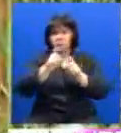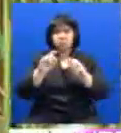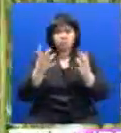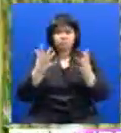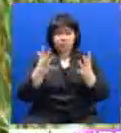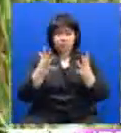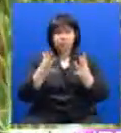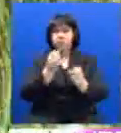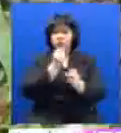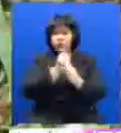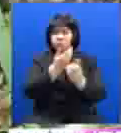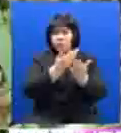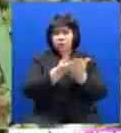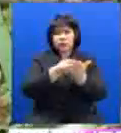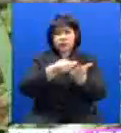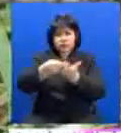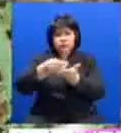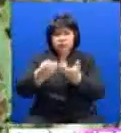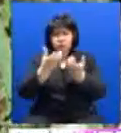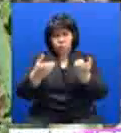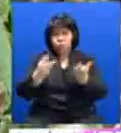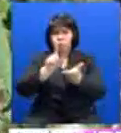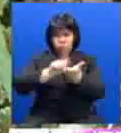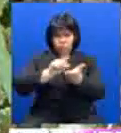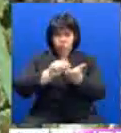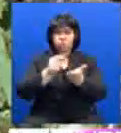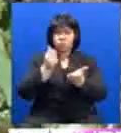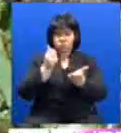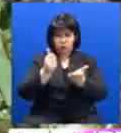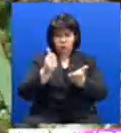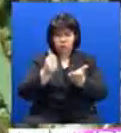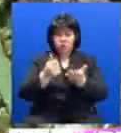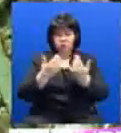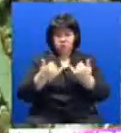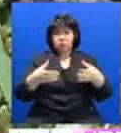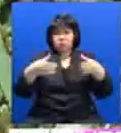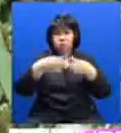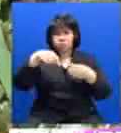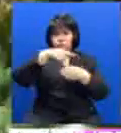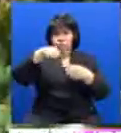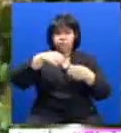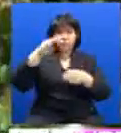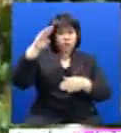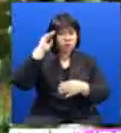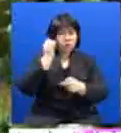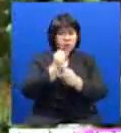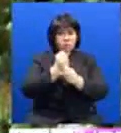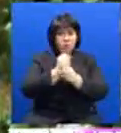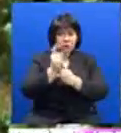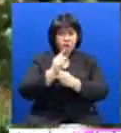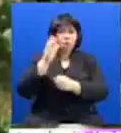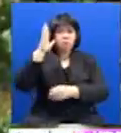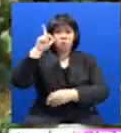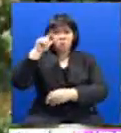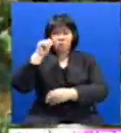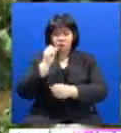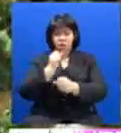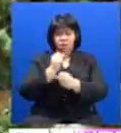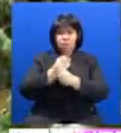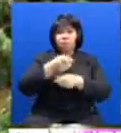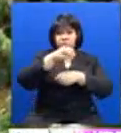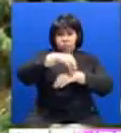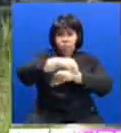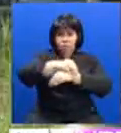สามารถช่วยลดต้นทุนการผลิตอย่างเห็นผลการที่กำลังพลซึ่งส่วนใหญ่เป็นลูกชาวนาได้มาลงมือทำและเห็นผ